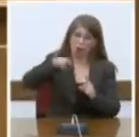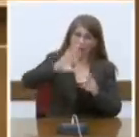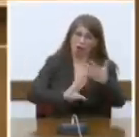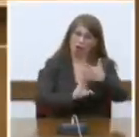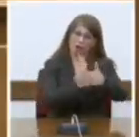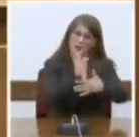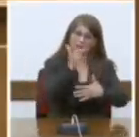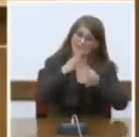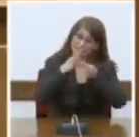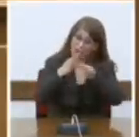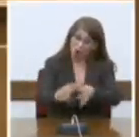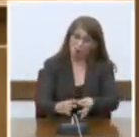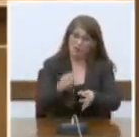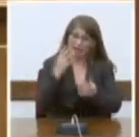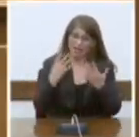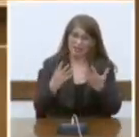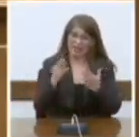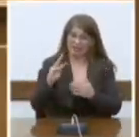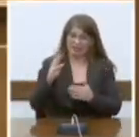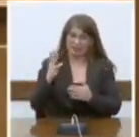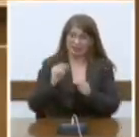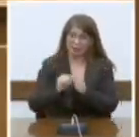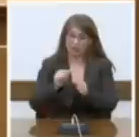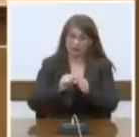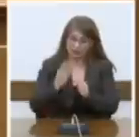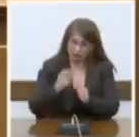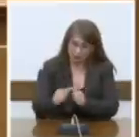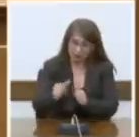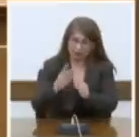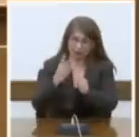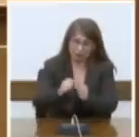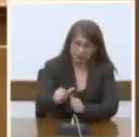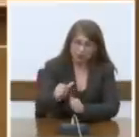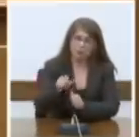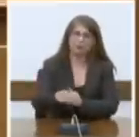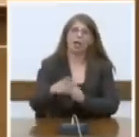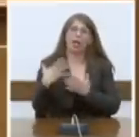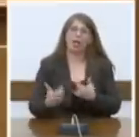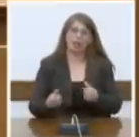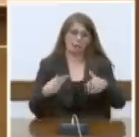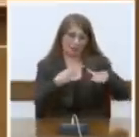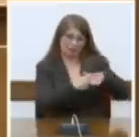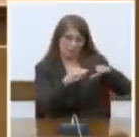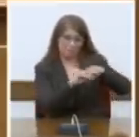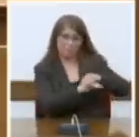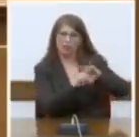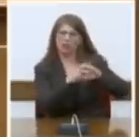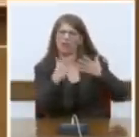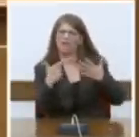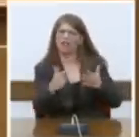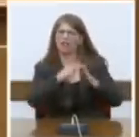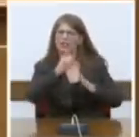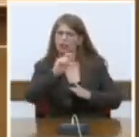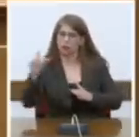τρίμηνα, να μην ξεχνάμε τα 37 δισεκατομμύρια που για πρώτη φορά υπήρχαν στο ταμείο και να μην ξεχνάμε ότι